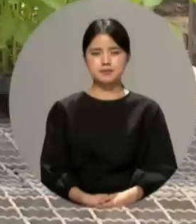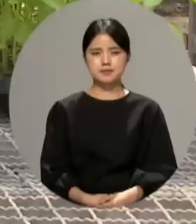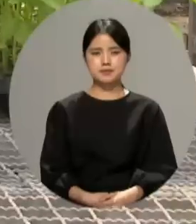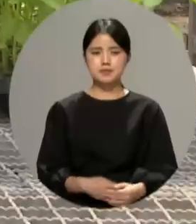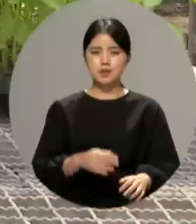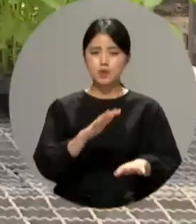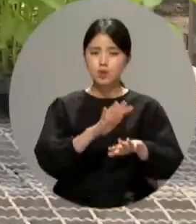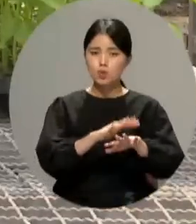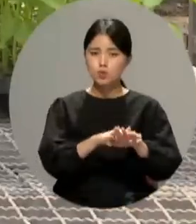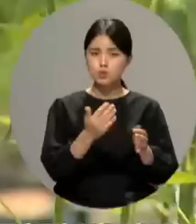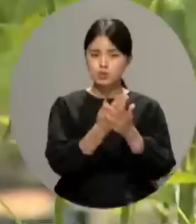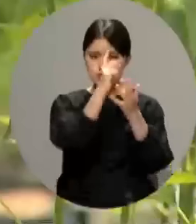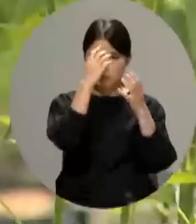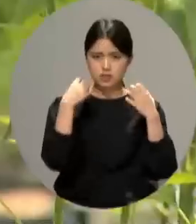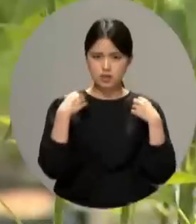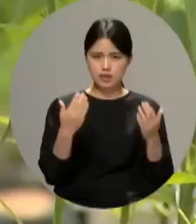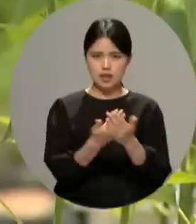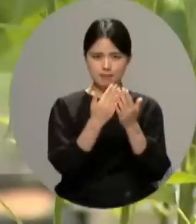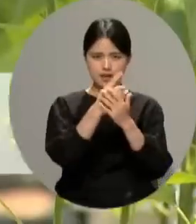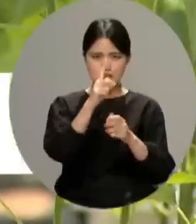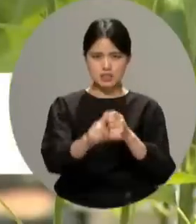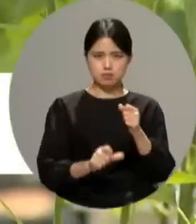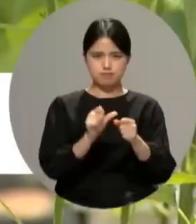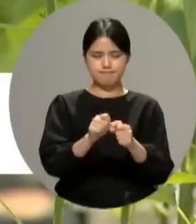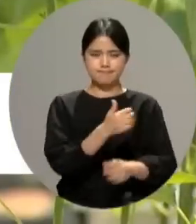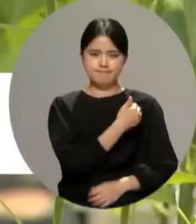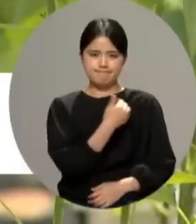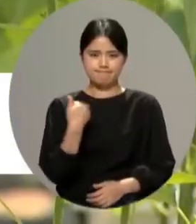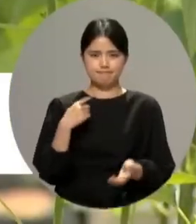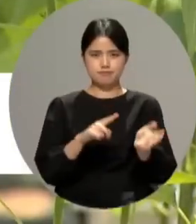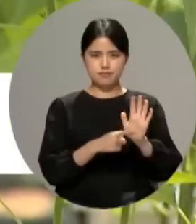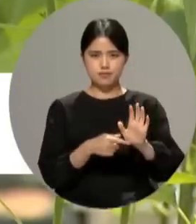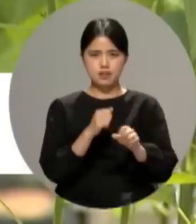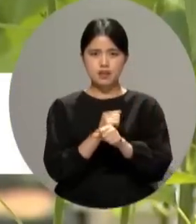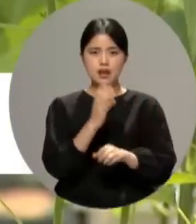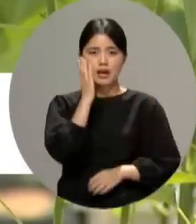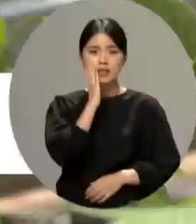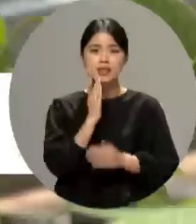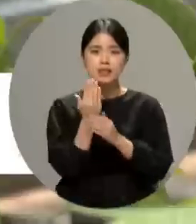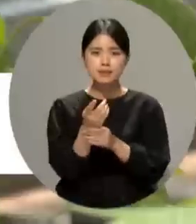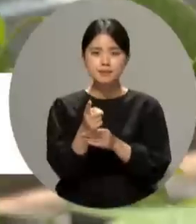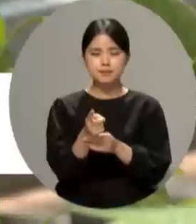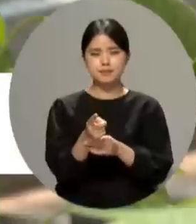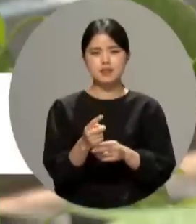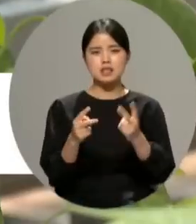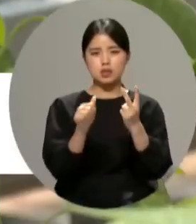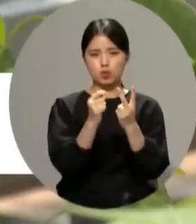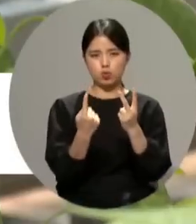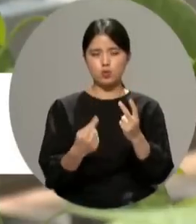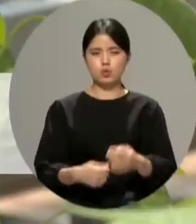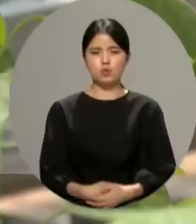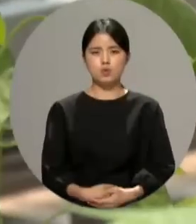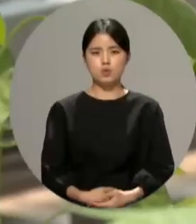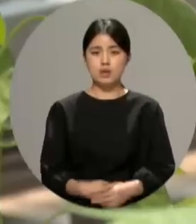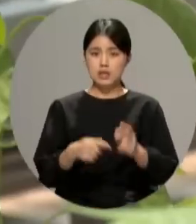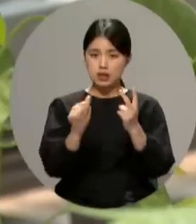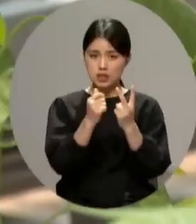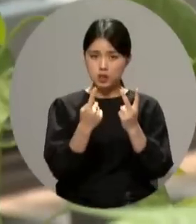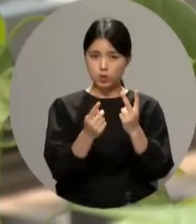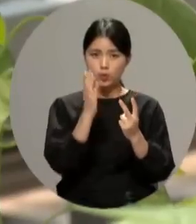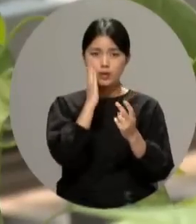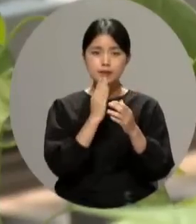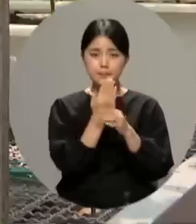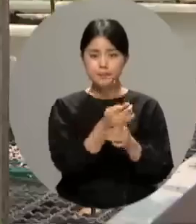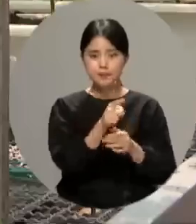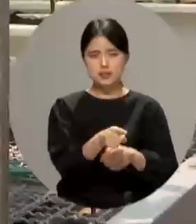농촌진흥청이 개발 15년만에 자신있게 내놓은 입 전형 고추 원기 2호 입니다 원기 2호 입속에